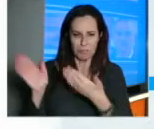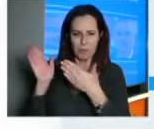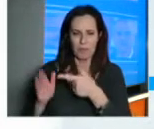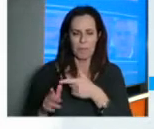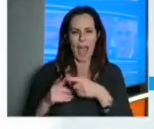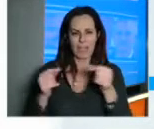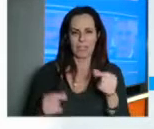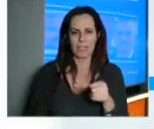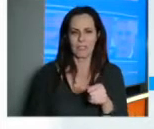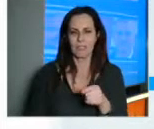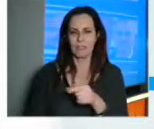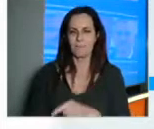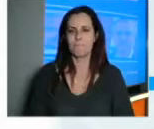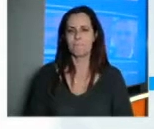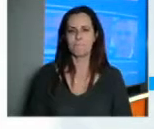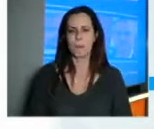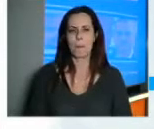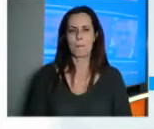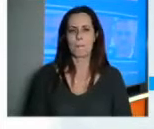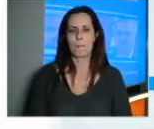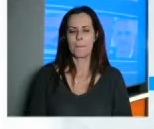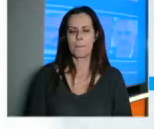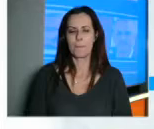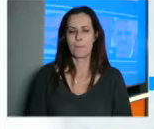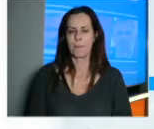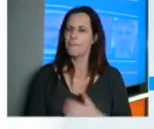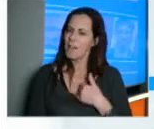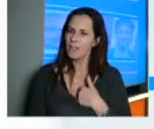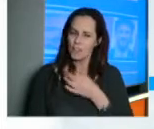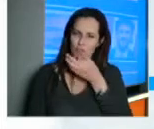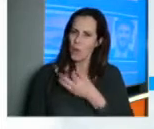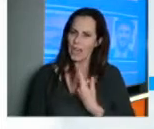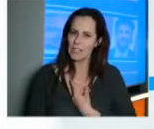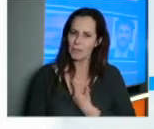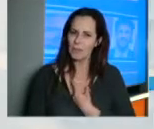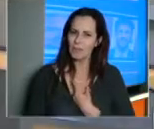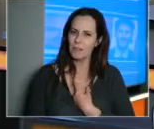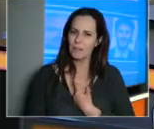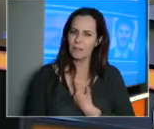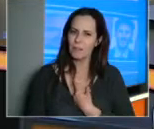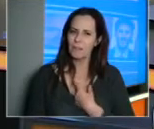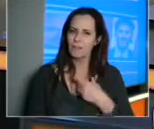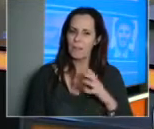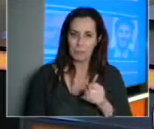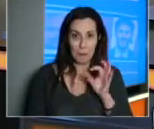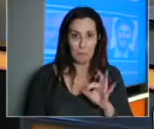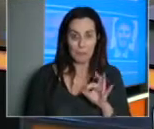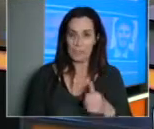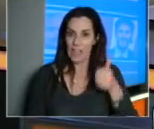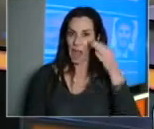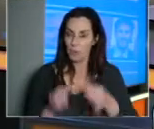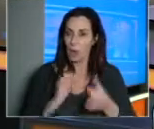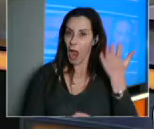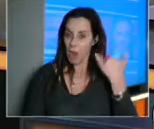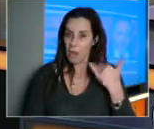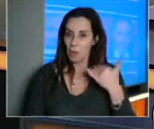בגירוש מגוש קטיף. זו תמונה שצח שפיצן צילם בעצמו, ואני שואל את עצמי, האם באמת שר משפטים